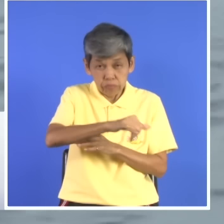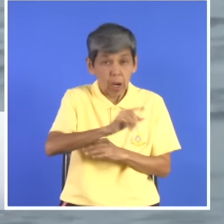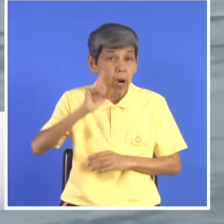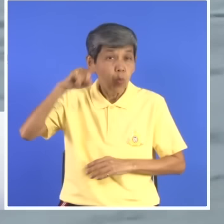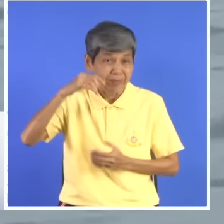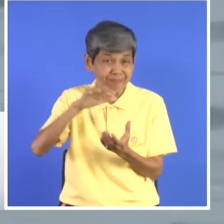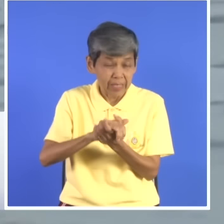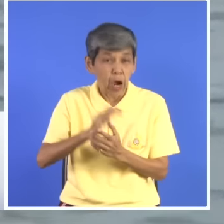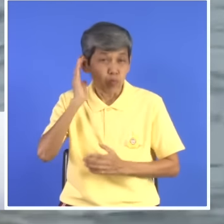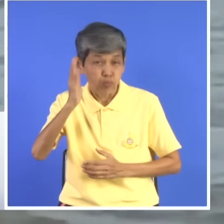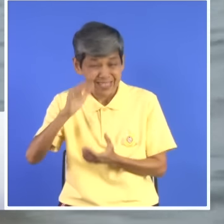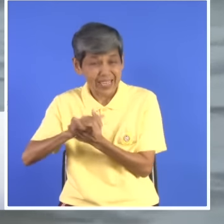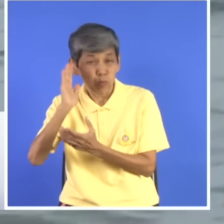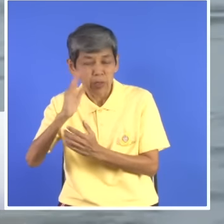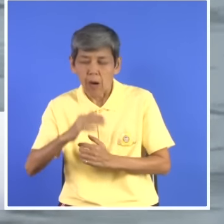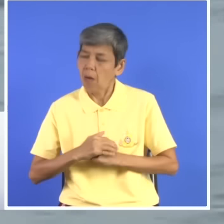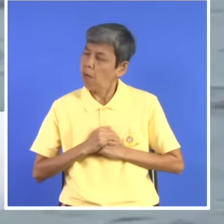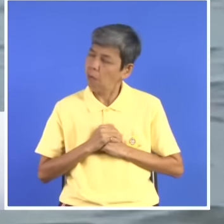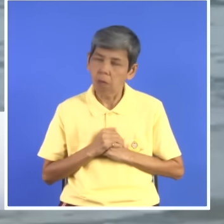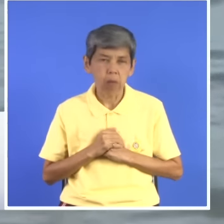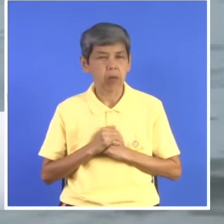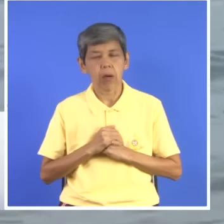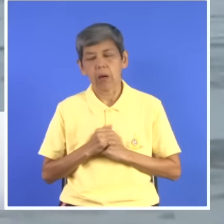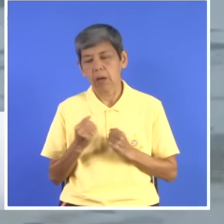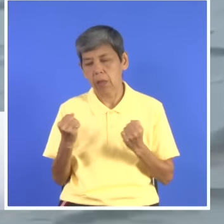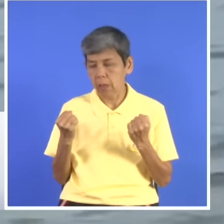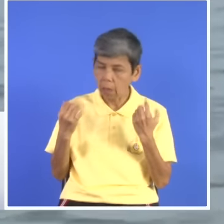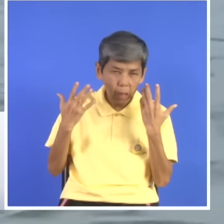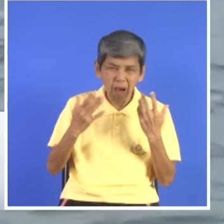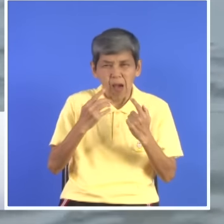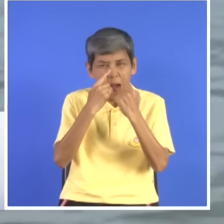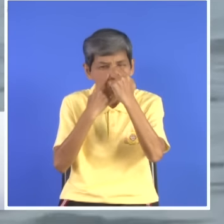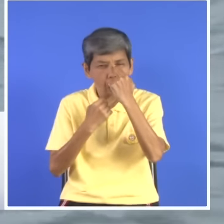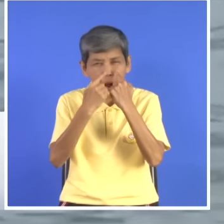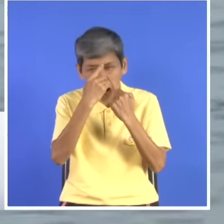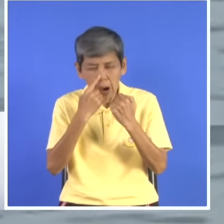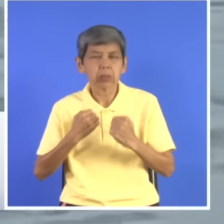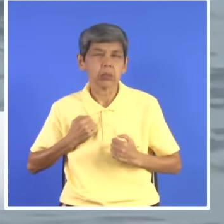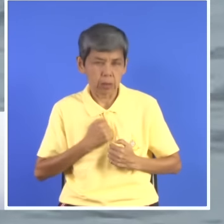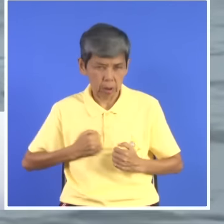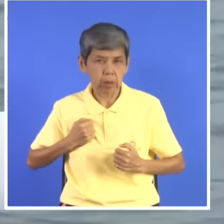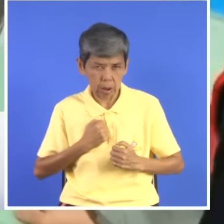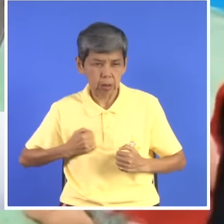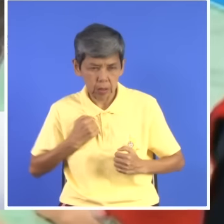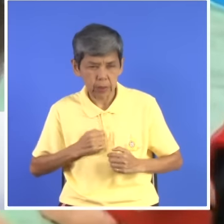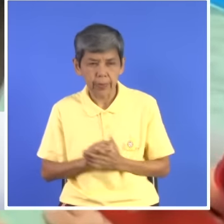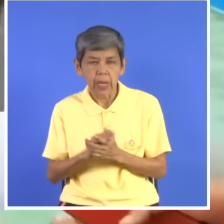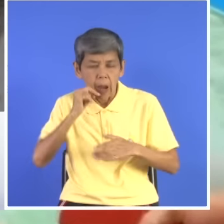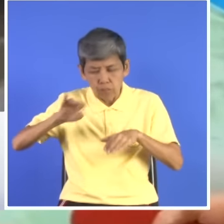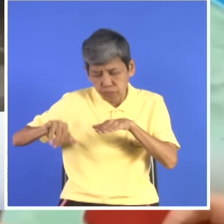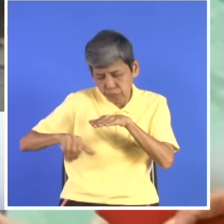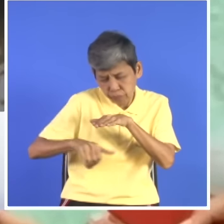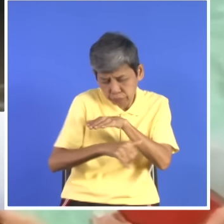านายอนงศักดิ์สามีนี่โอ้โหสุดเลยค่ะร้องไห้ด้วยความเสียใจทีมประดาน้ำกู้ชี